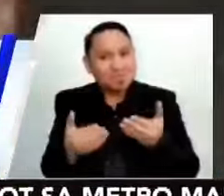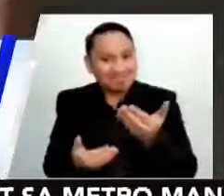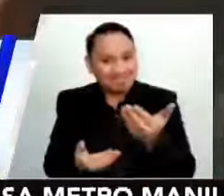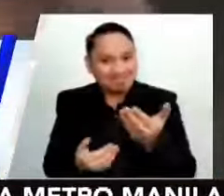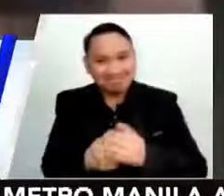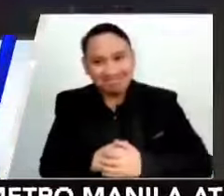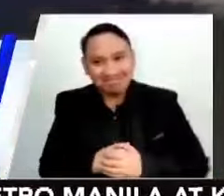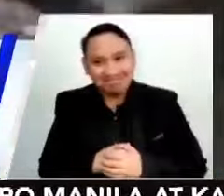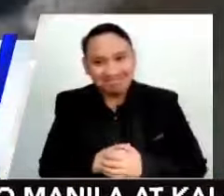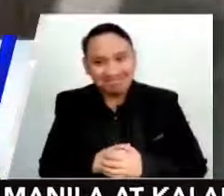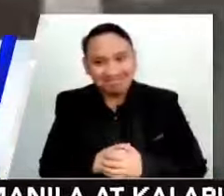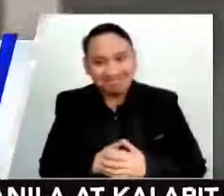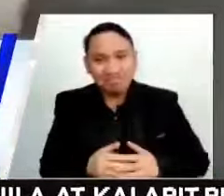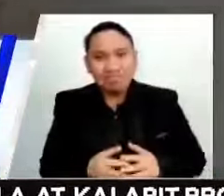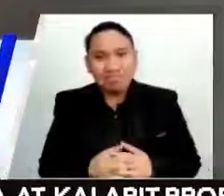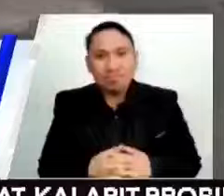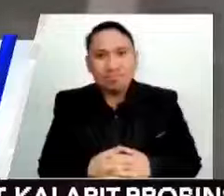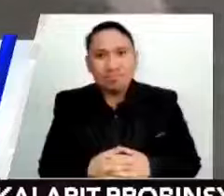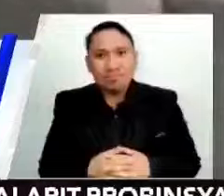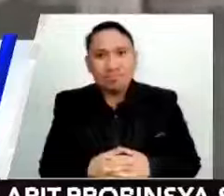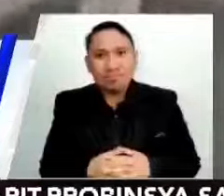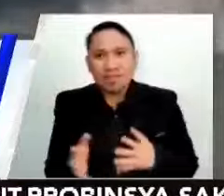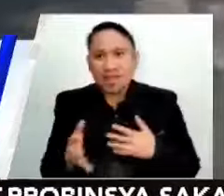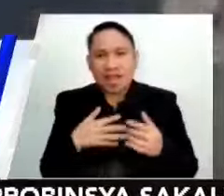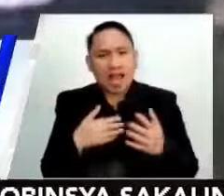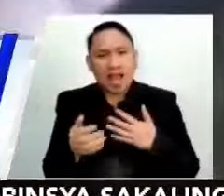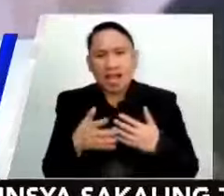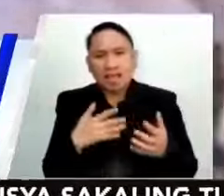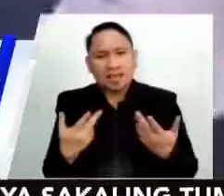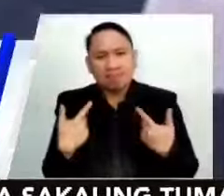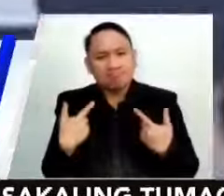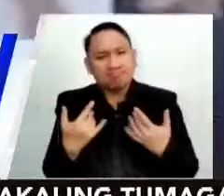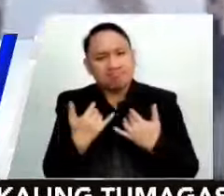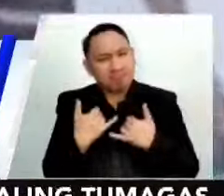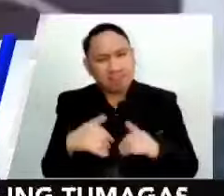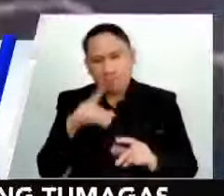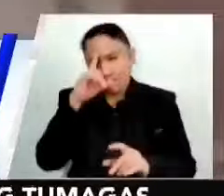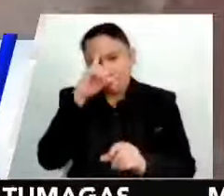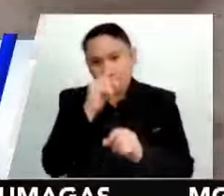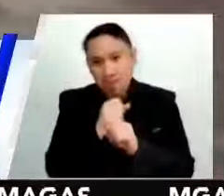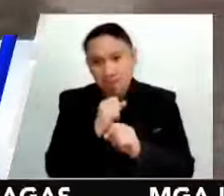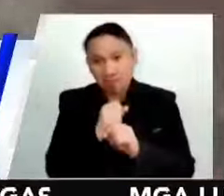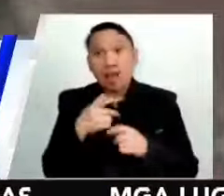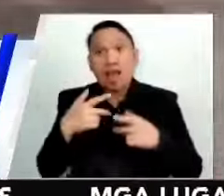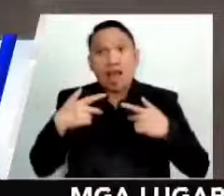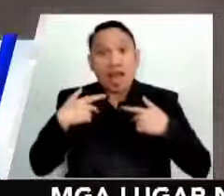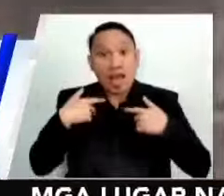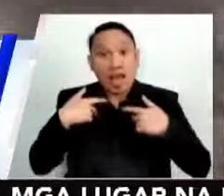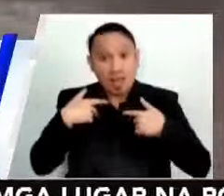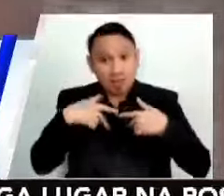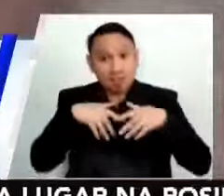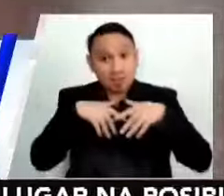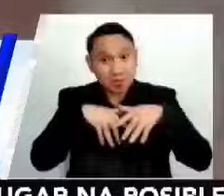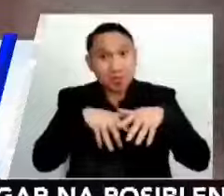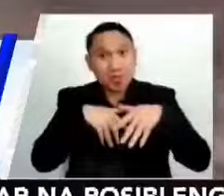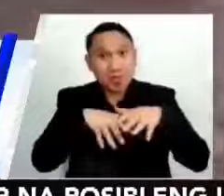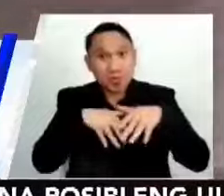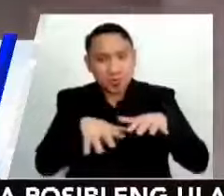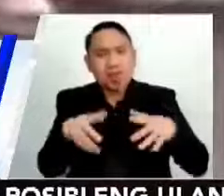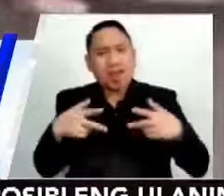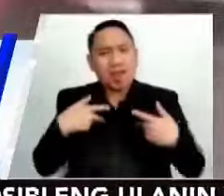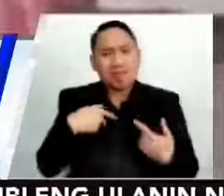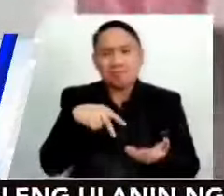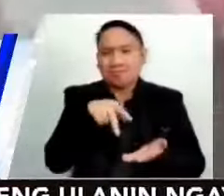Tuloy ang panata kahit pa may baha. Yan ang prosesyon sa Hagonoy, Bulacan, at sa mga lansangan, may Indakan at